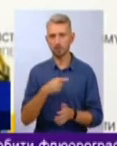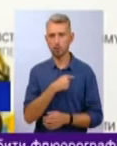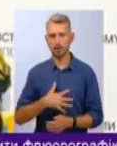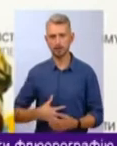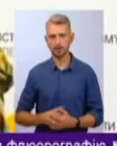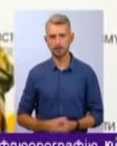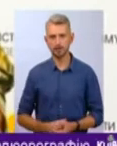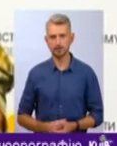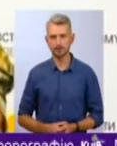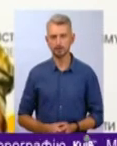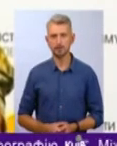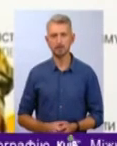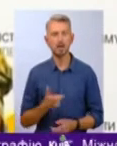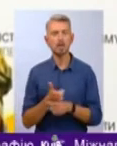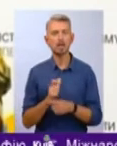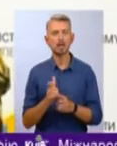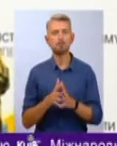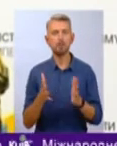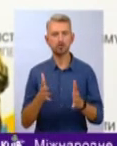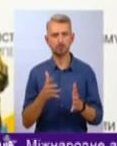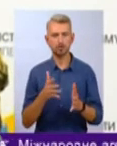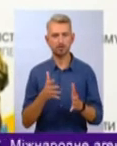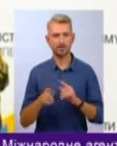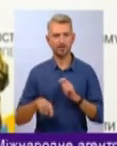пораненими. Найбільших втрат